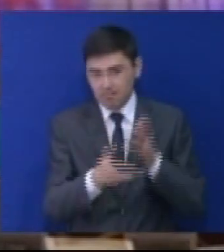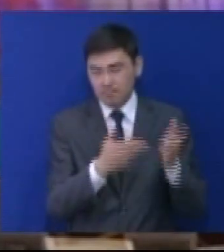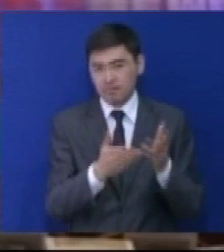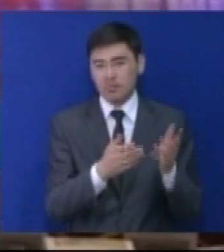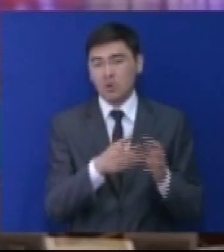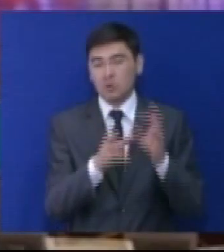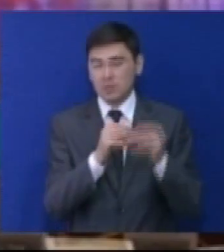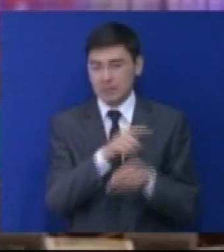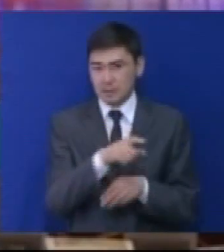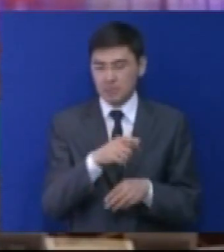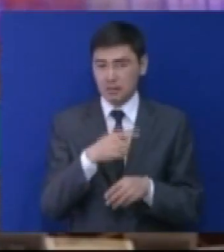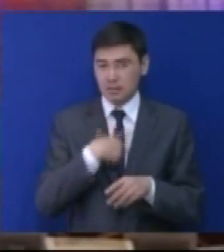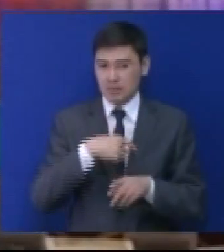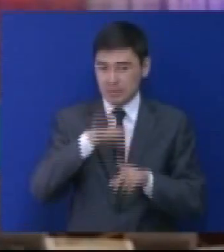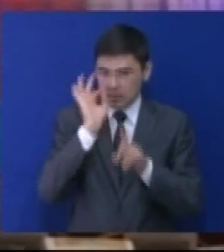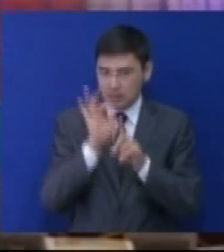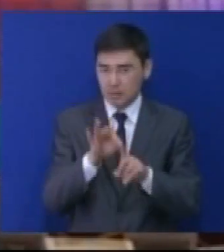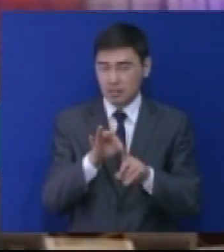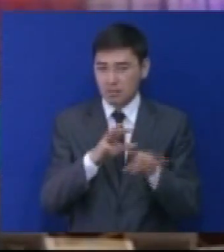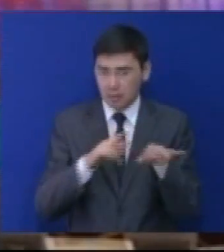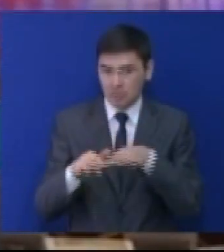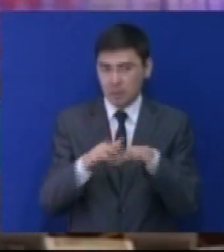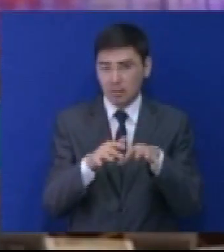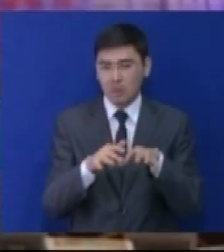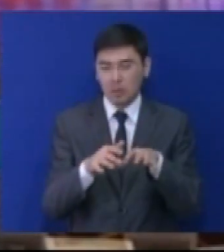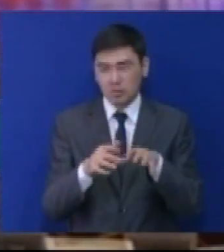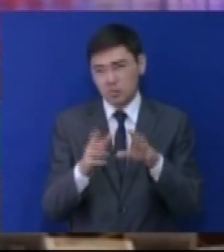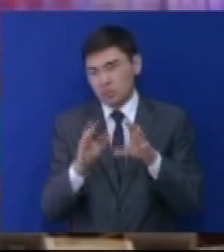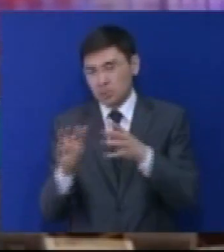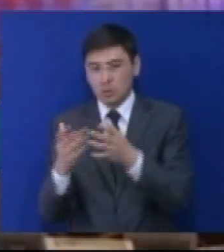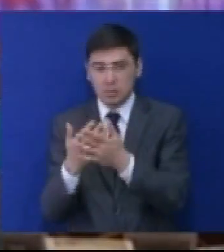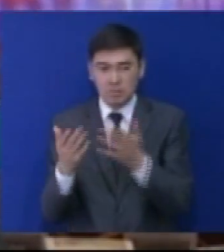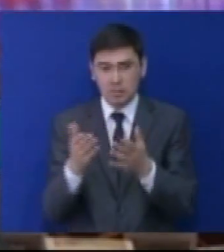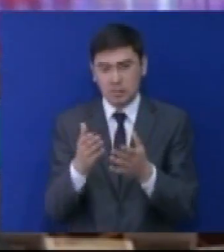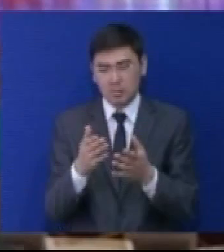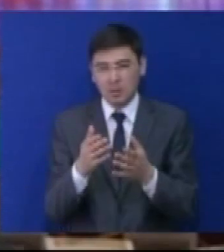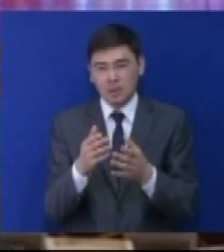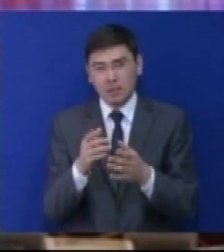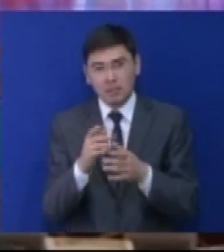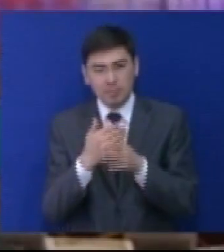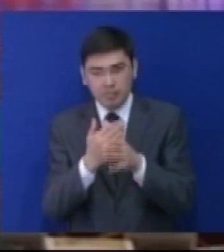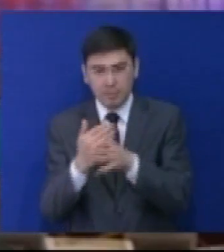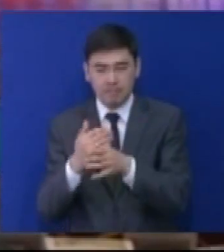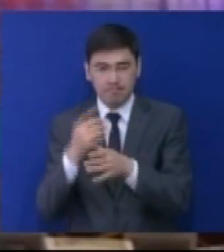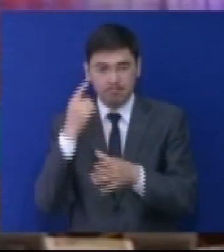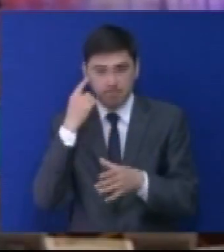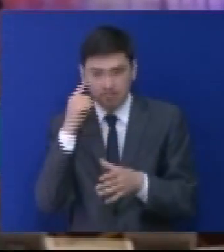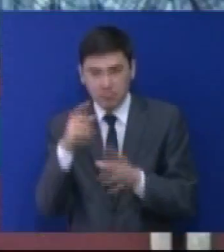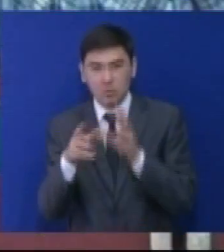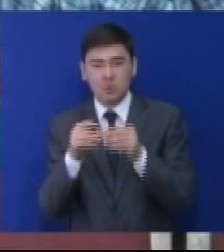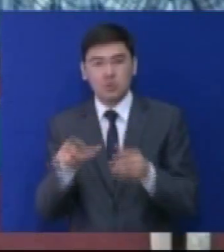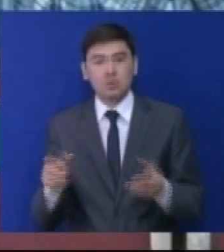ұялату бойларында, және жастарды қандай да бір қоғамдастық өмірін жеңілдететін мықты идеялармен